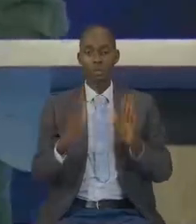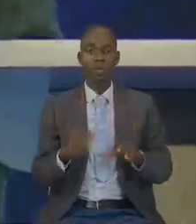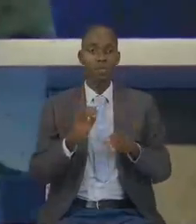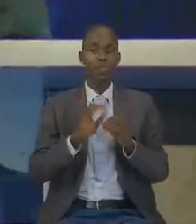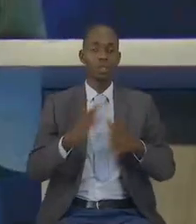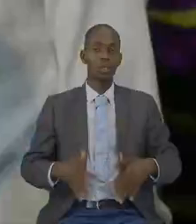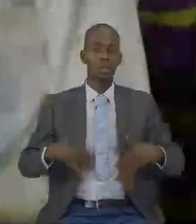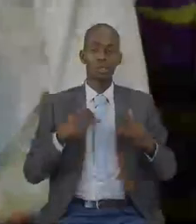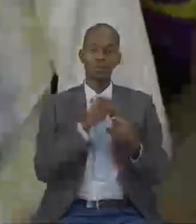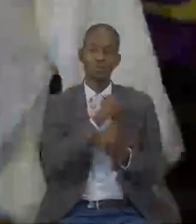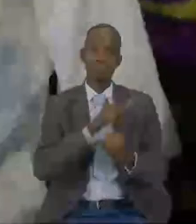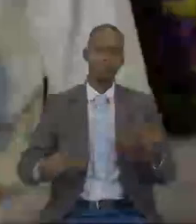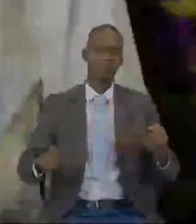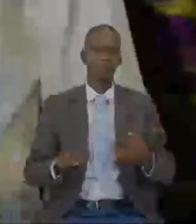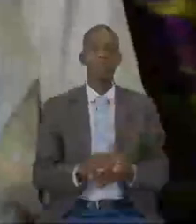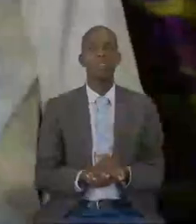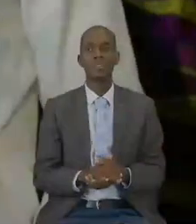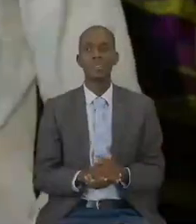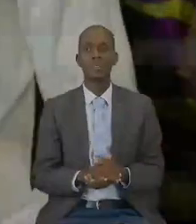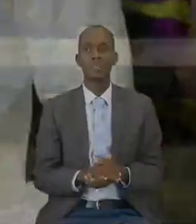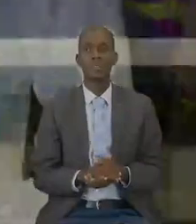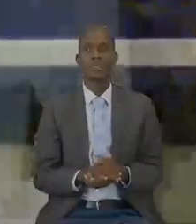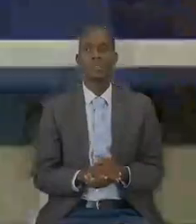Domination de l'ennemi dans ta vie terminée.